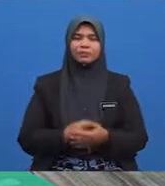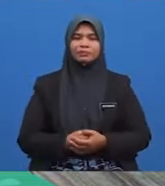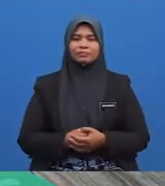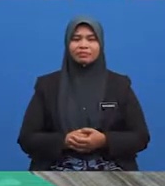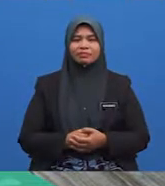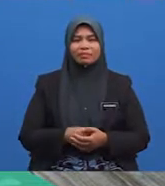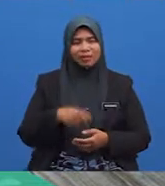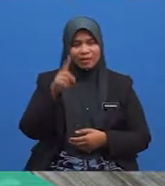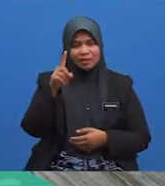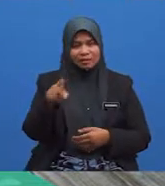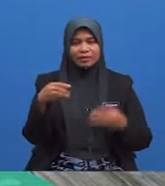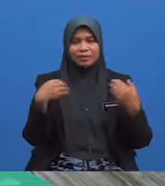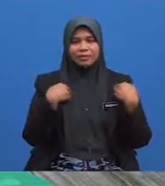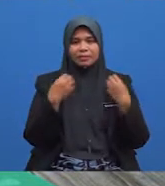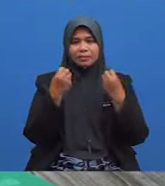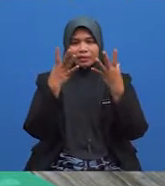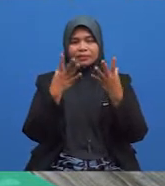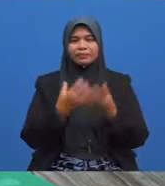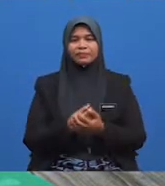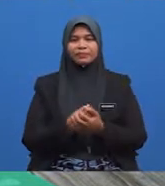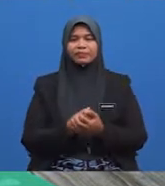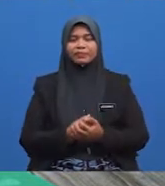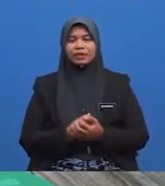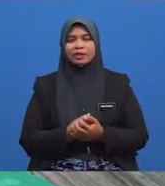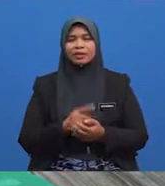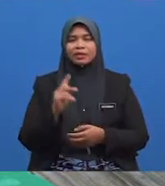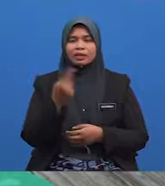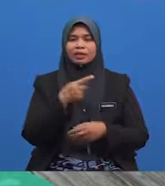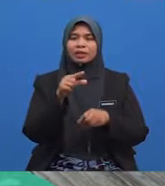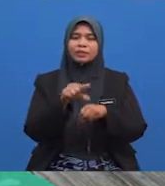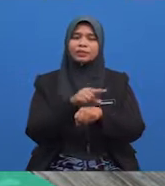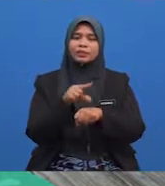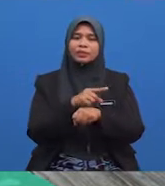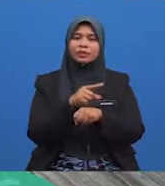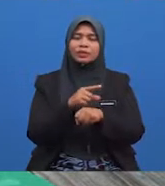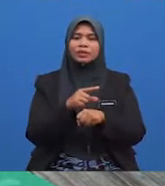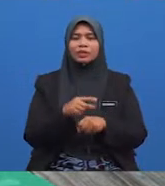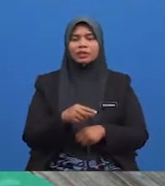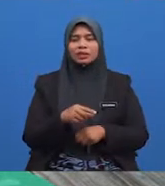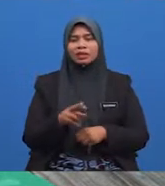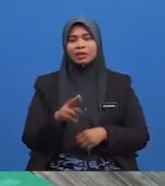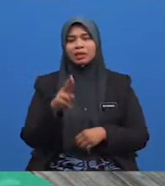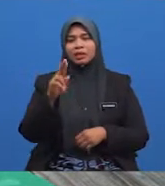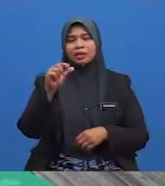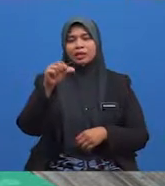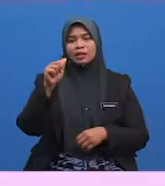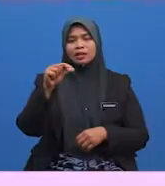banyak, bukan? Apa kata kita gunakan raga pula untuk uji